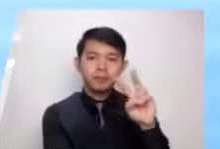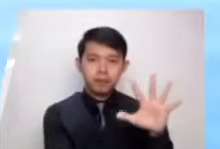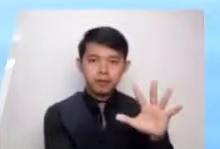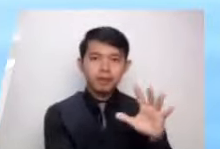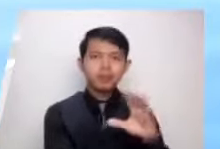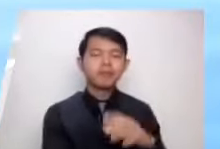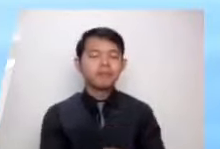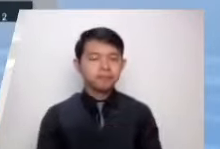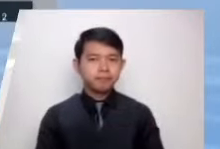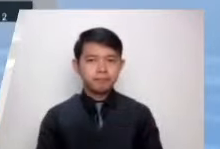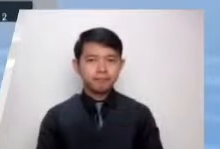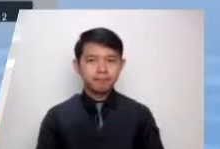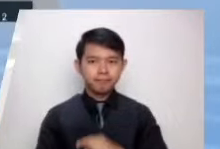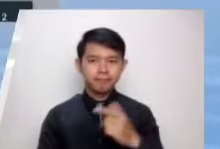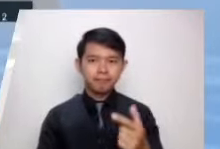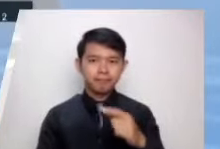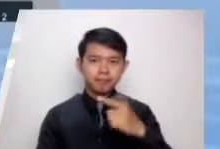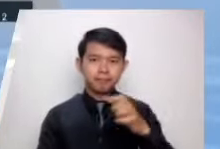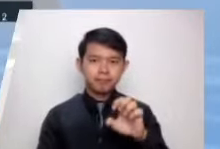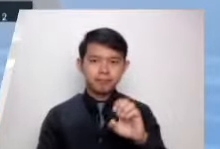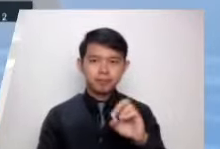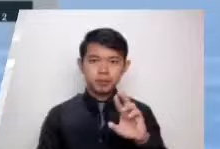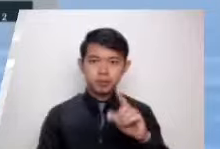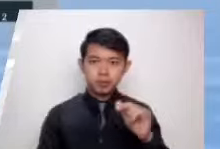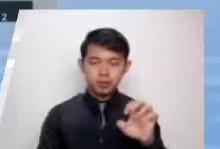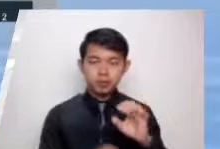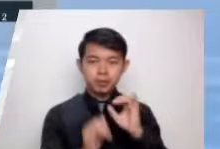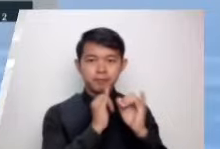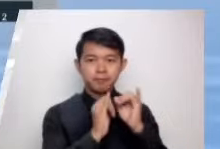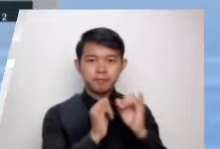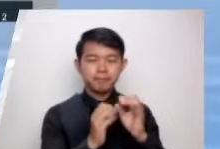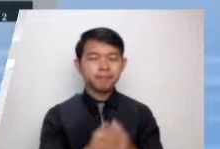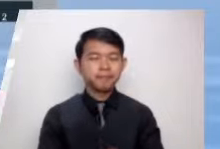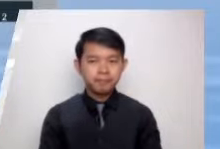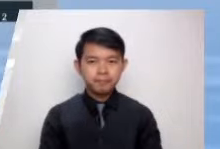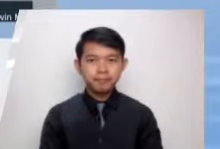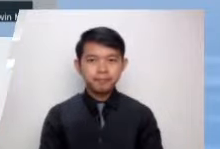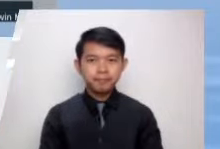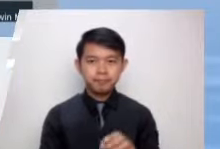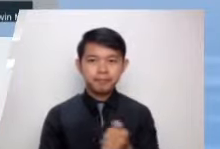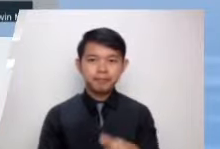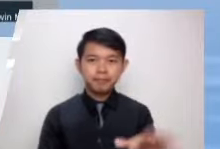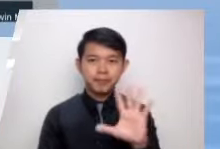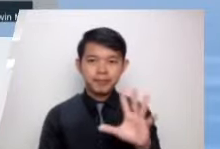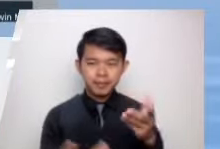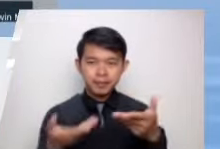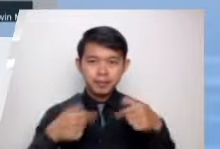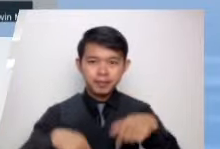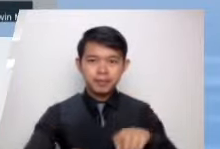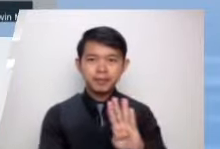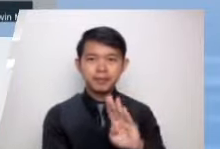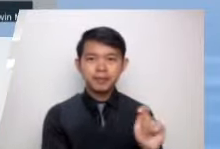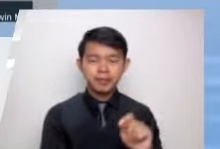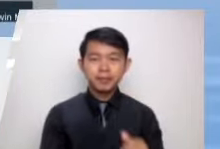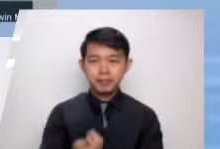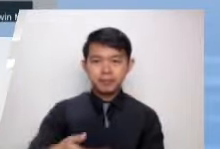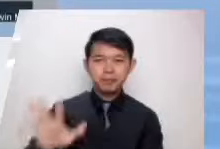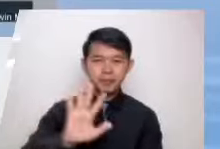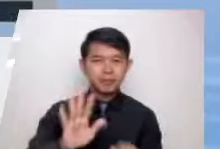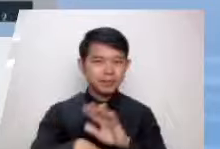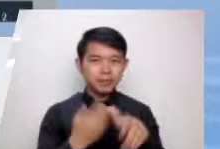George Erwin Garcia. Magandang umaga at welcome po ulit sa Balitang Hali. Magandang umaga, Sir Rafi. Magandang umaga din po sa mga kababayan